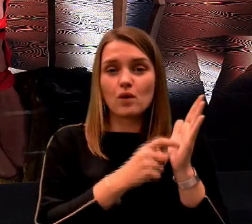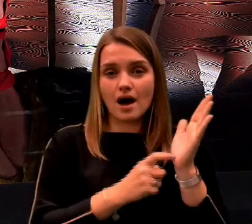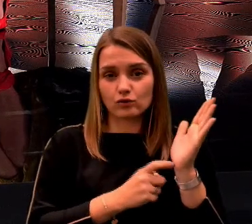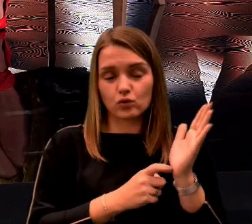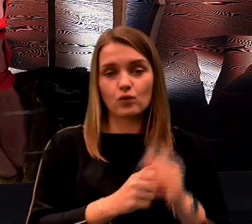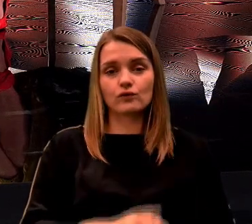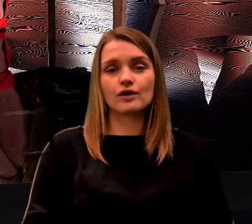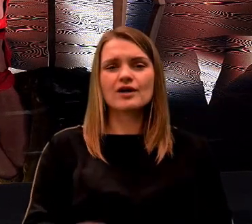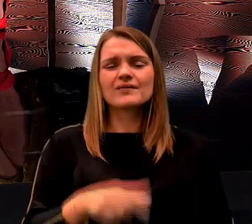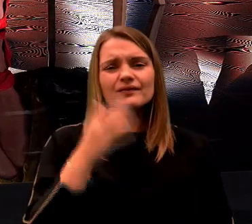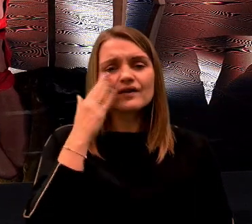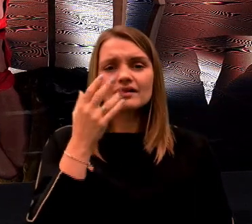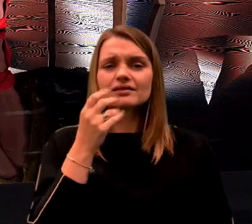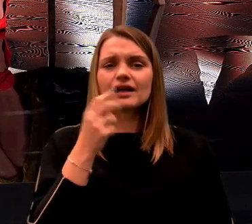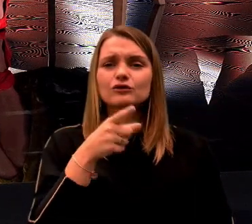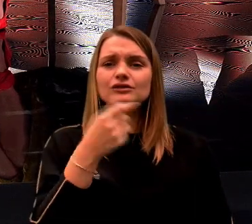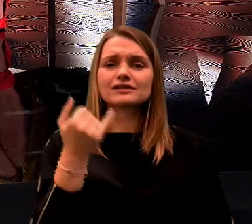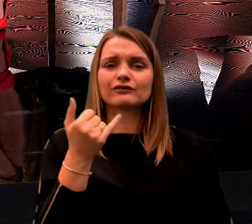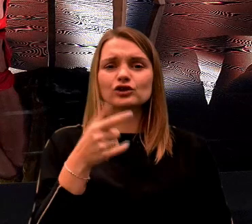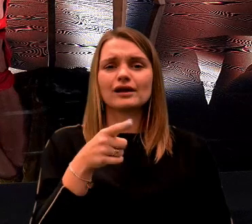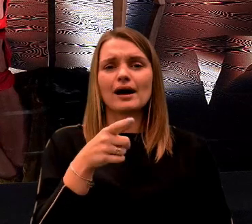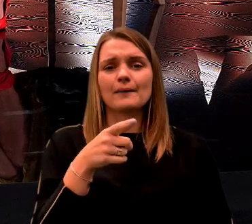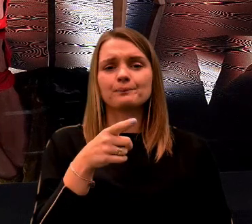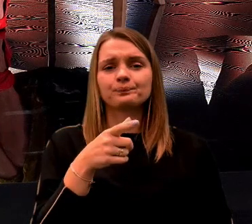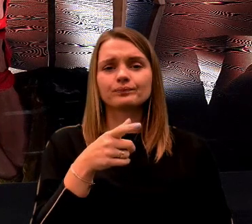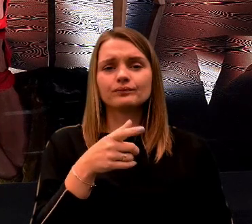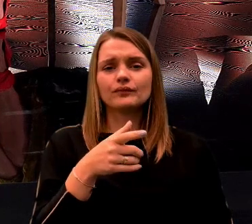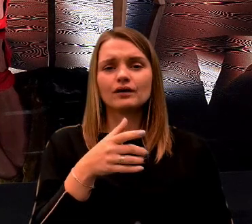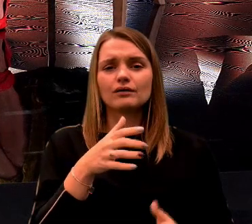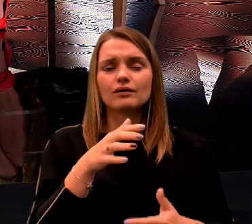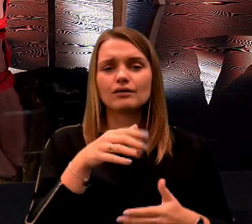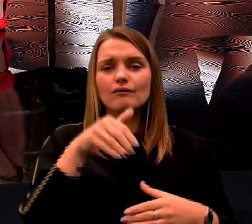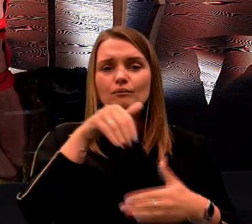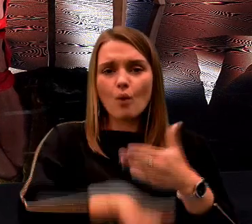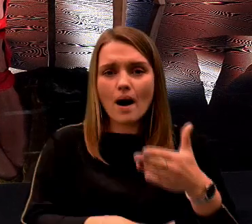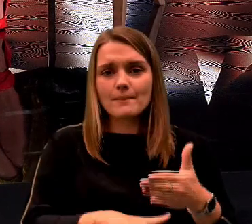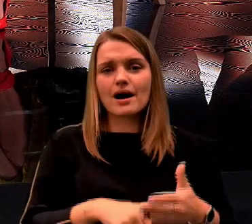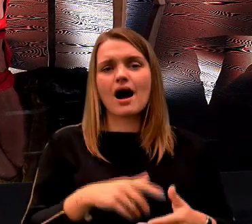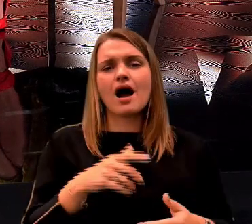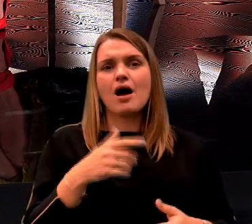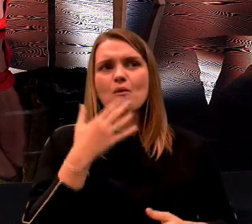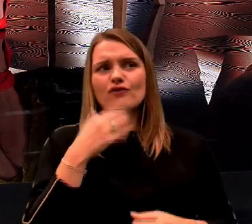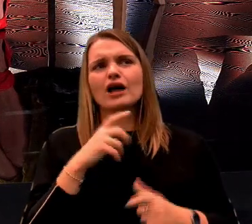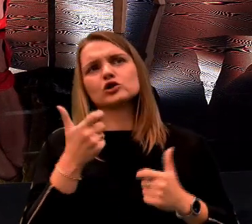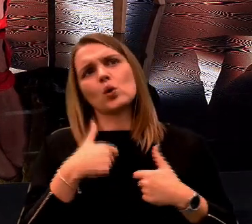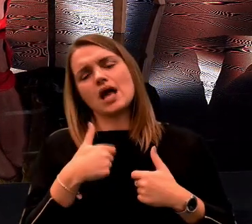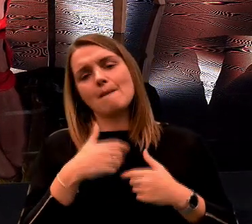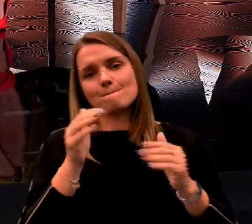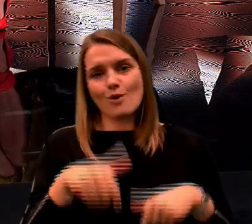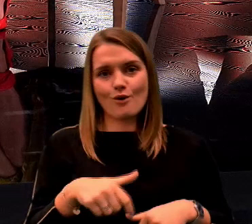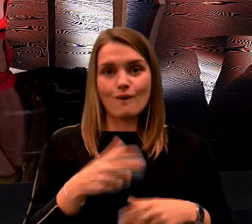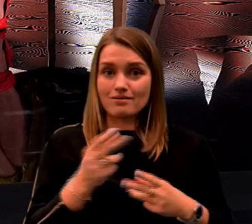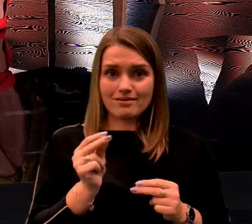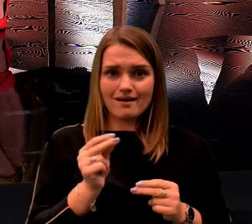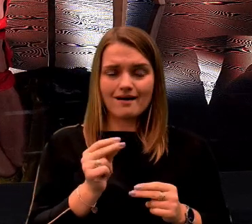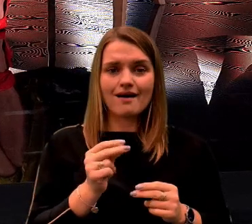taka pułapka, jak z wyborami, tak samo w każdej innej sprawie. A co ja tam mogę? Prawda? Jeden mój, no rzeczywiście,